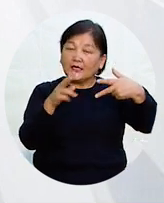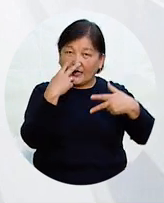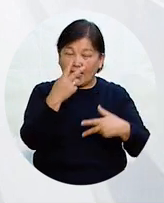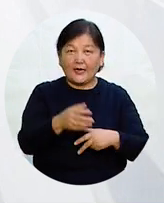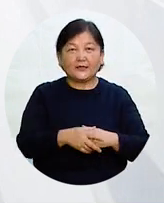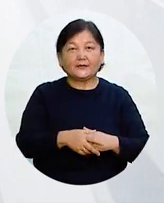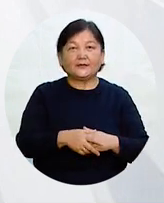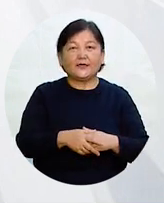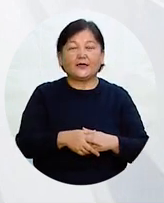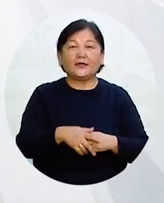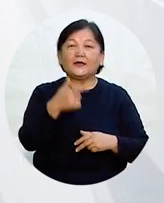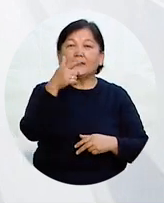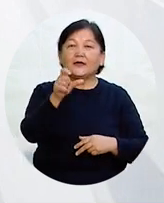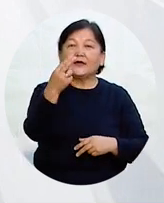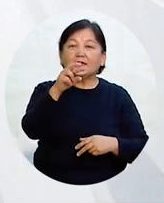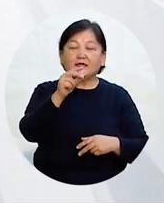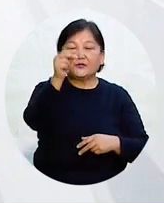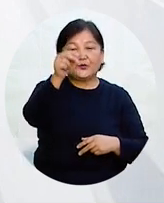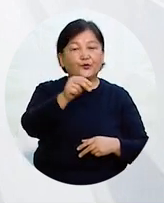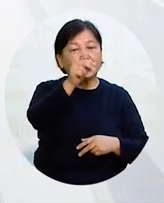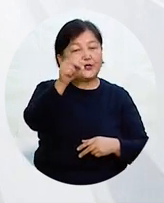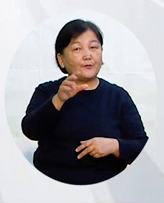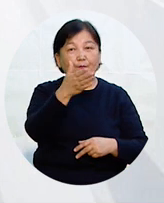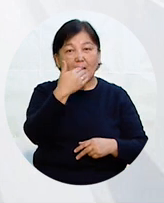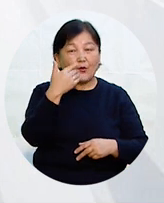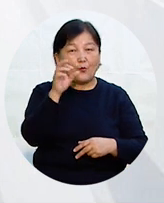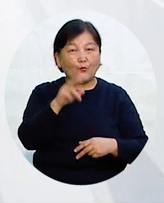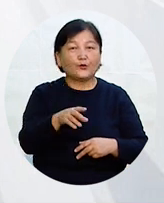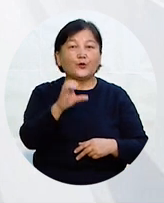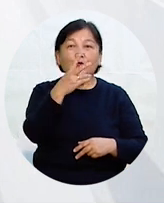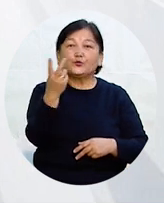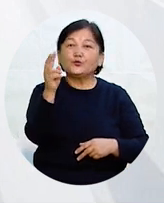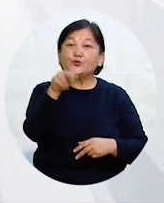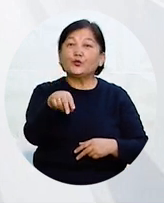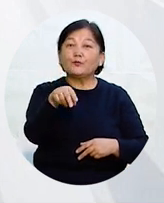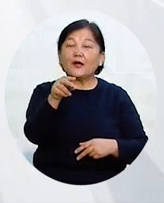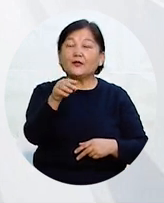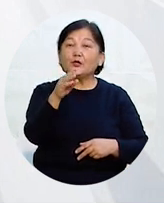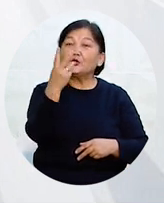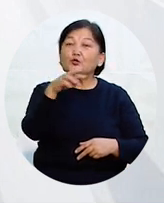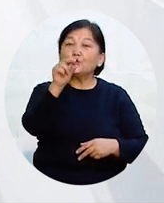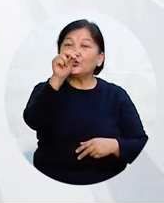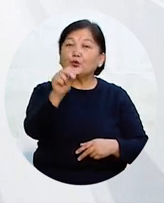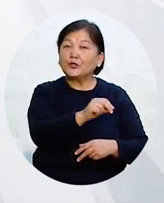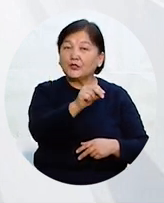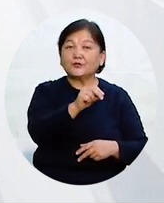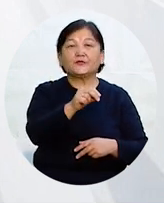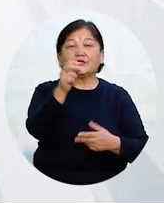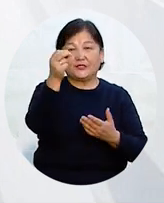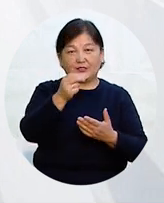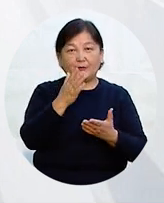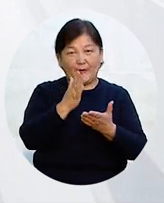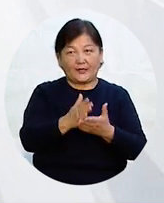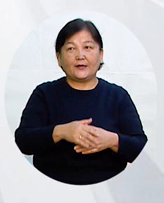Гид жиргэлээг тохиолдолд үгийн төгсглийн сүүл шүд болж бичигдэн наагаад ба за үгийн